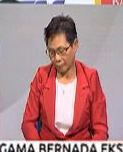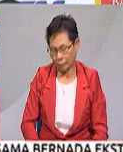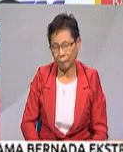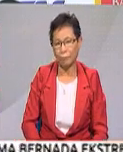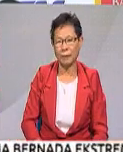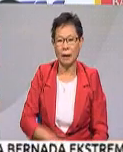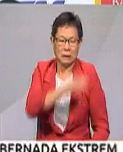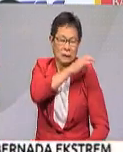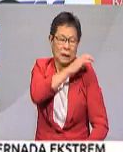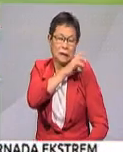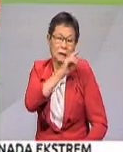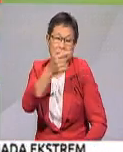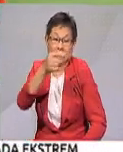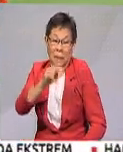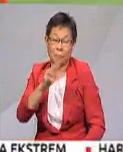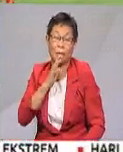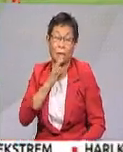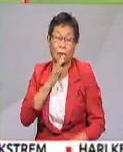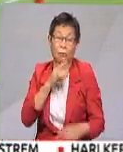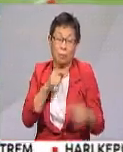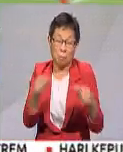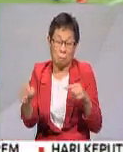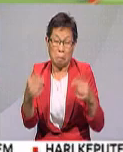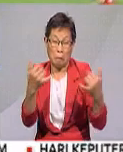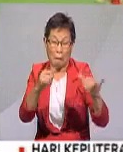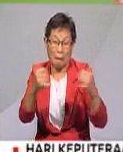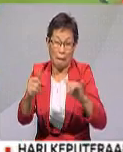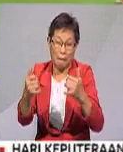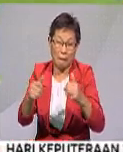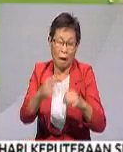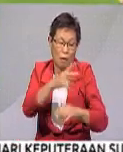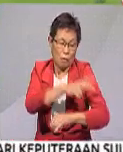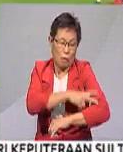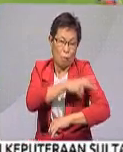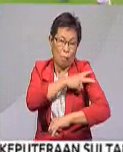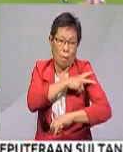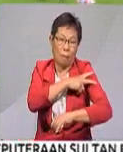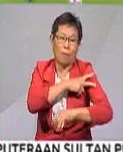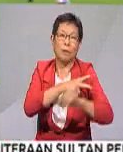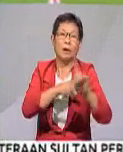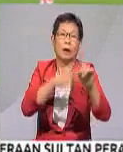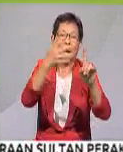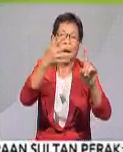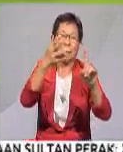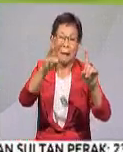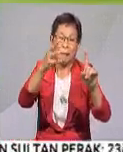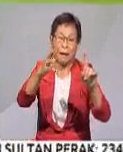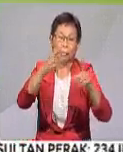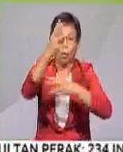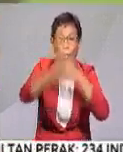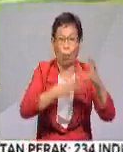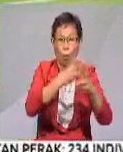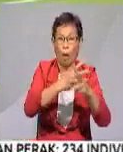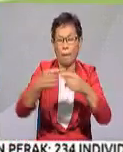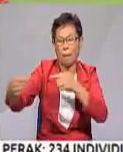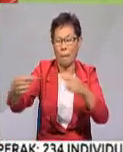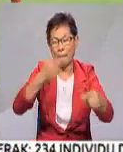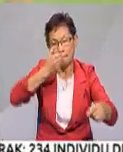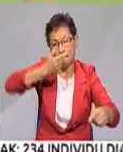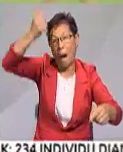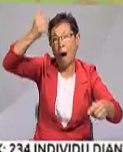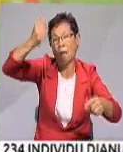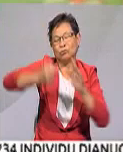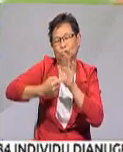Malah Cheng Ho turut menyifatkan aksi menentang pasukan di ranking ke-116 dunia itu sebagai antara perlawanan terbaik